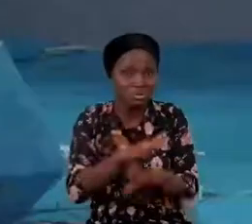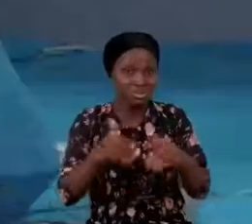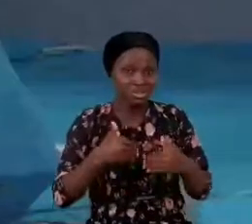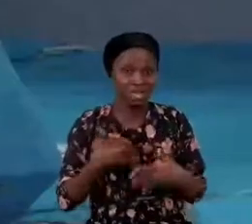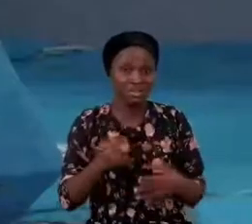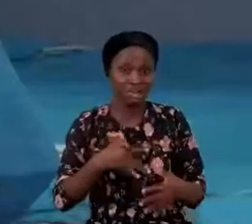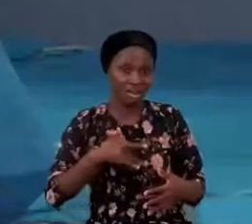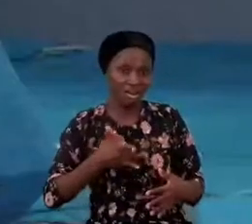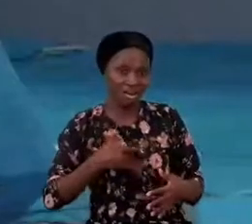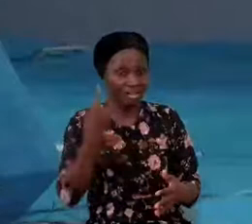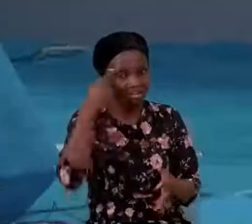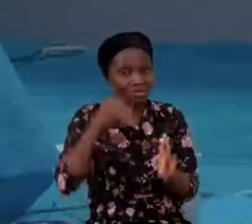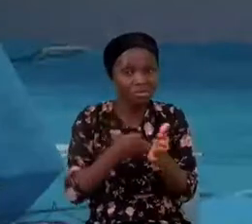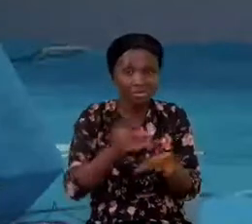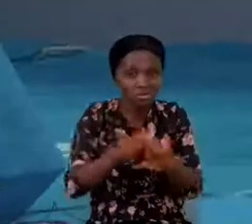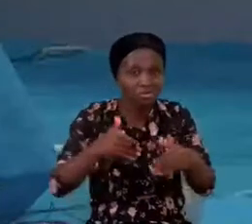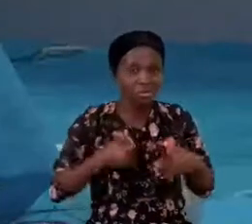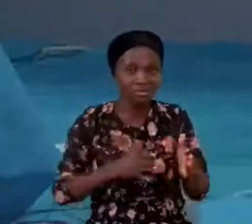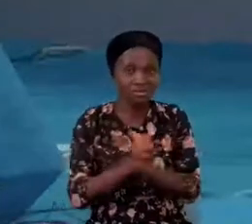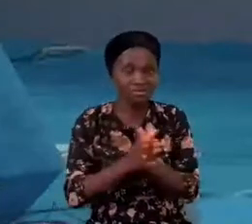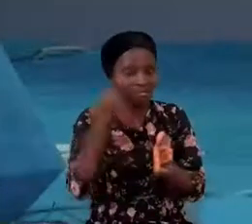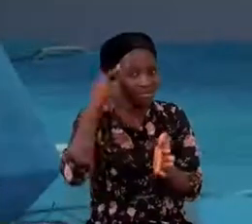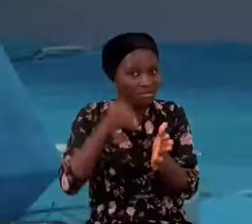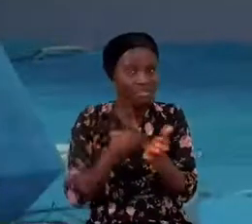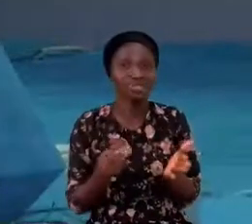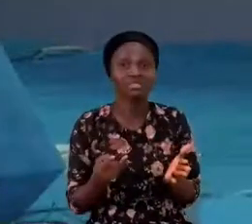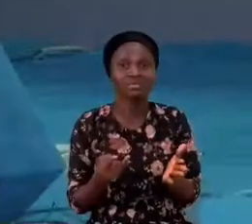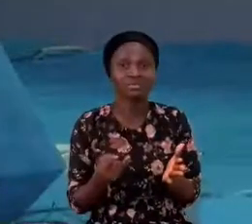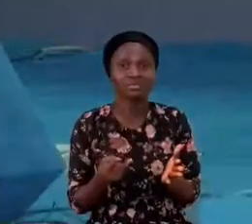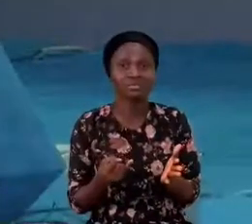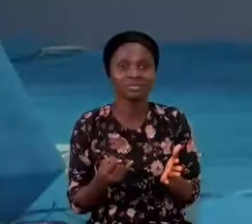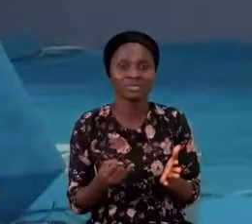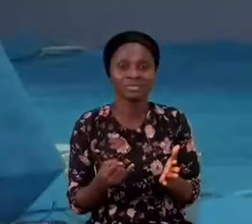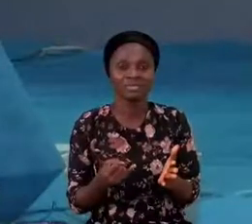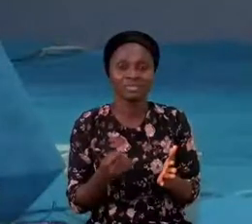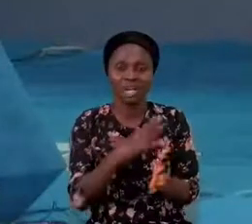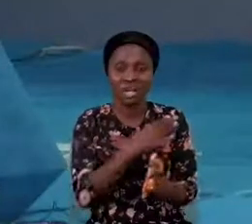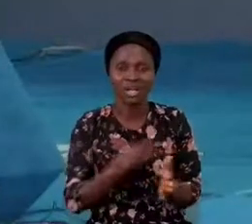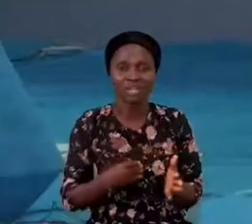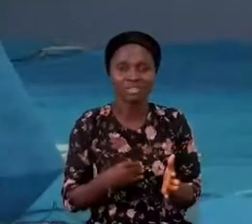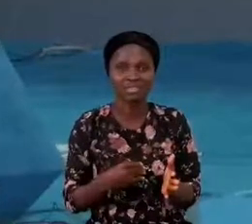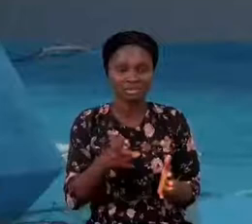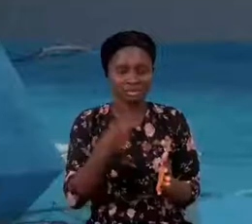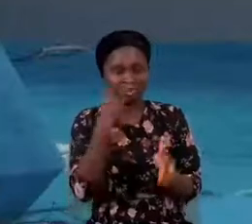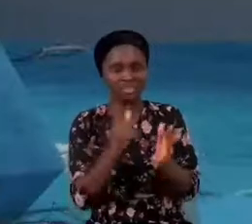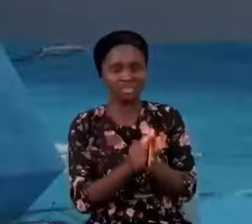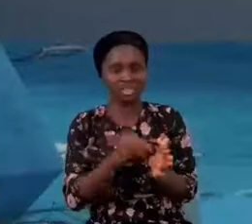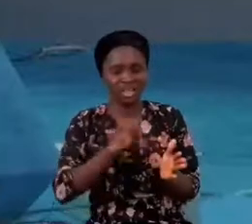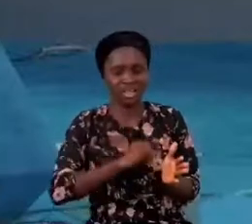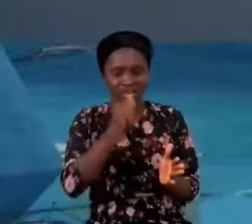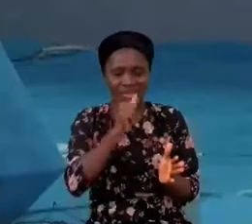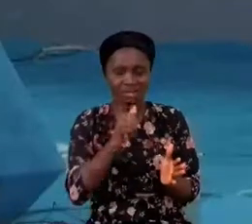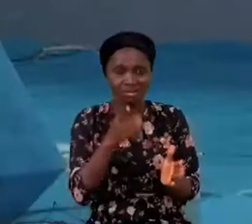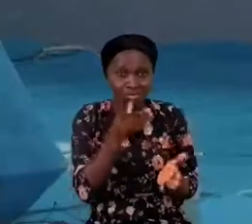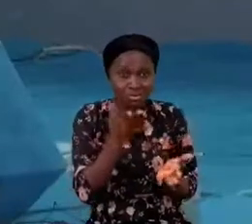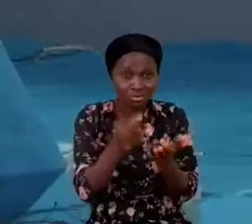vu. Et vous dites, je vais là-bas. Mais j'ai besoin de ce pont. De